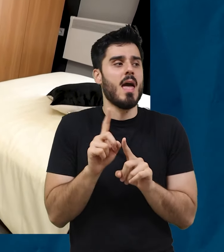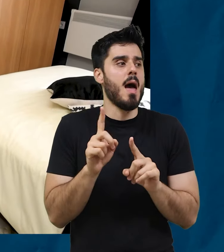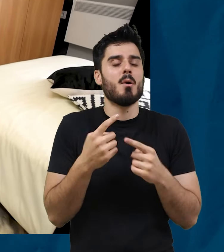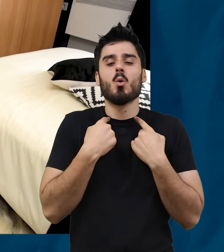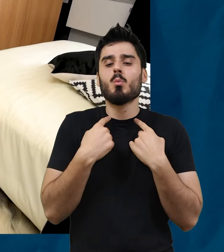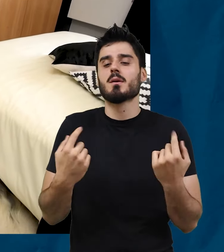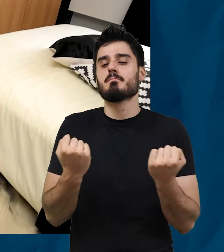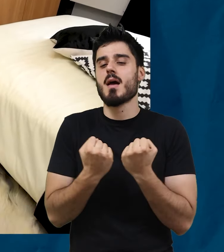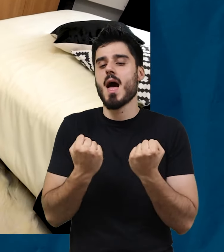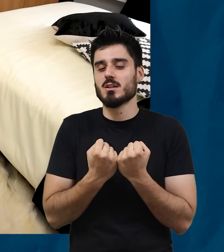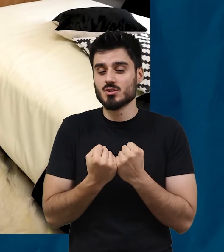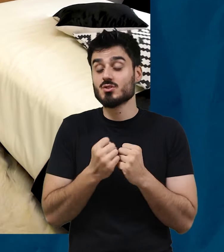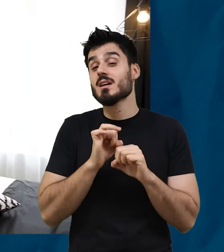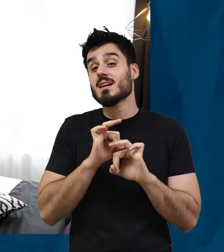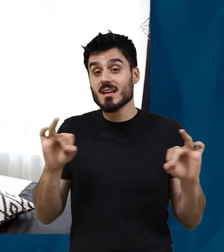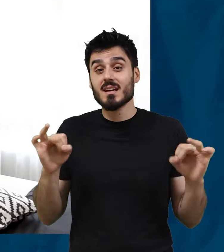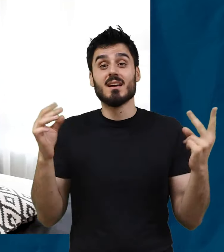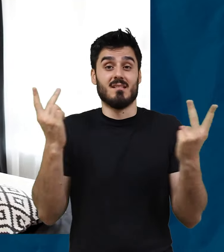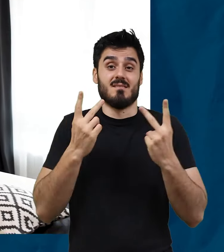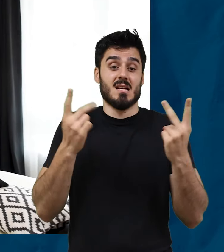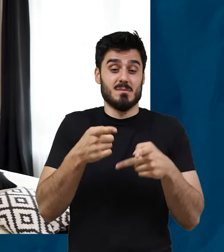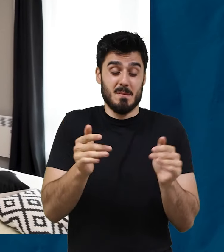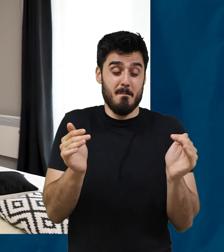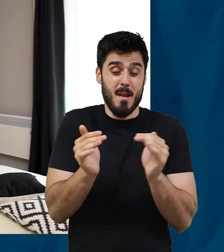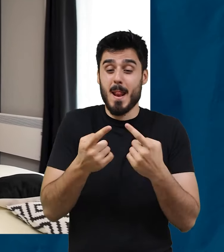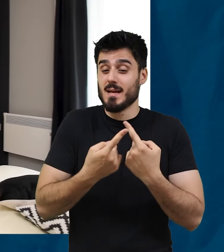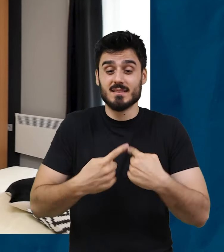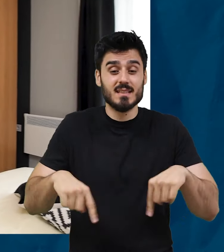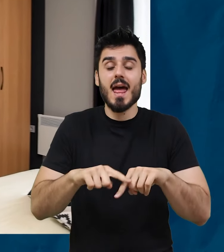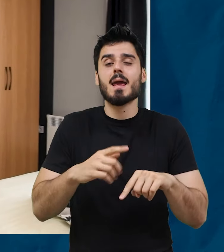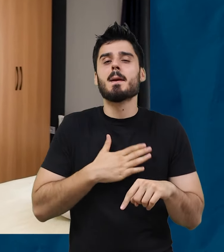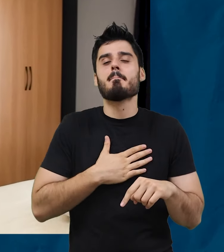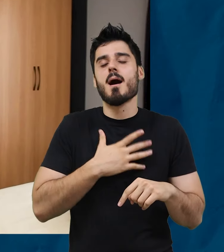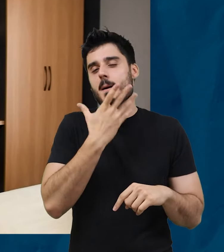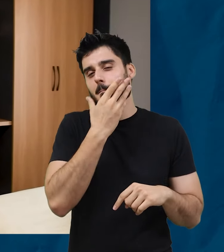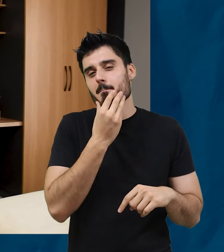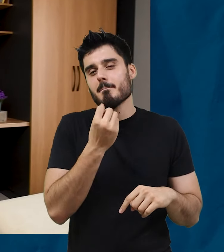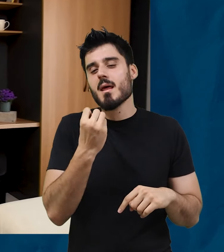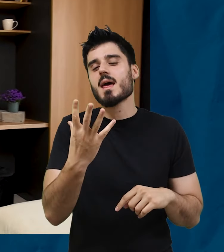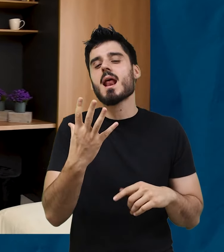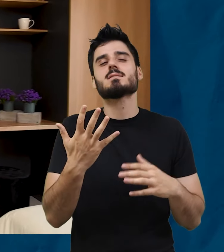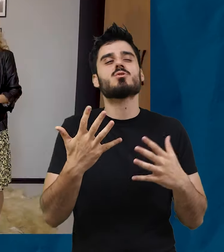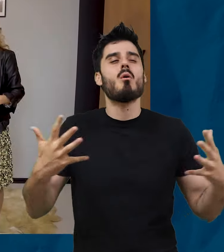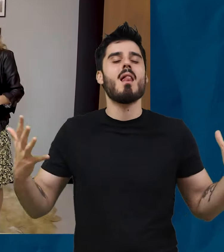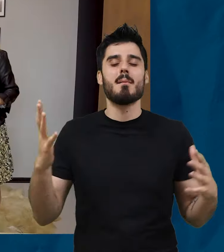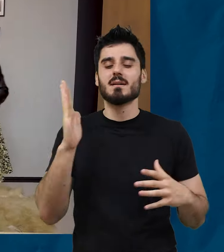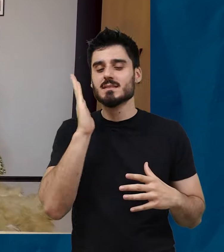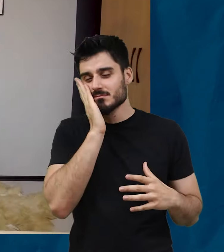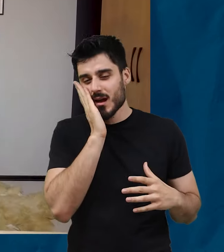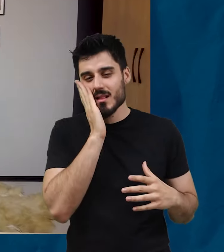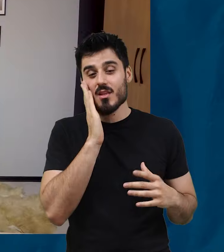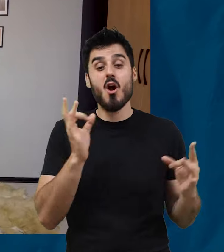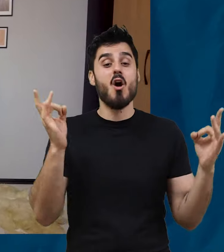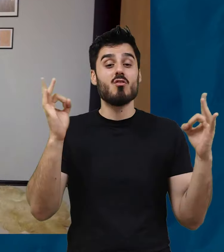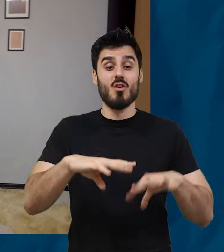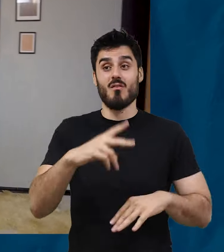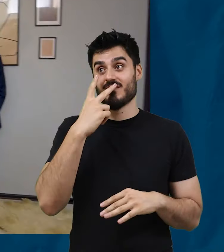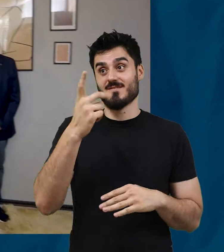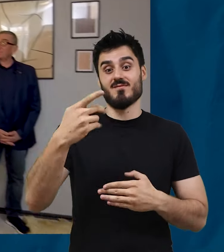грам място. И разбира се, от тази малка стая имаме една прекрасна голяма спалня. И ето тук пак отново